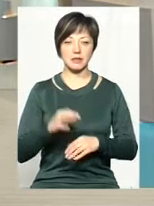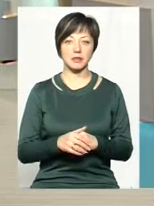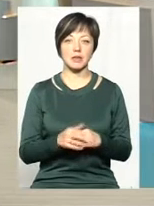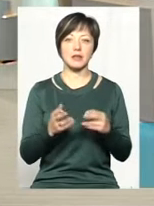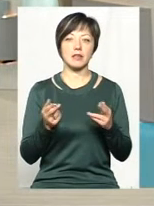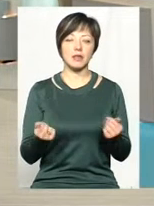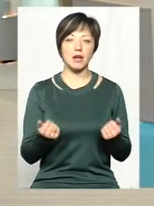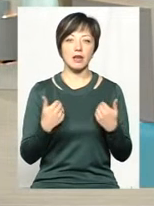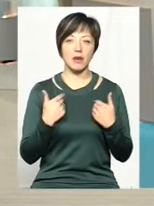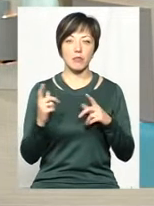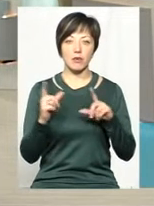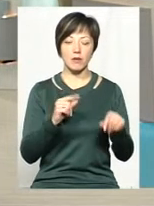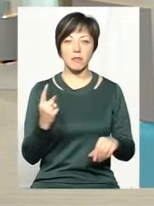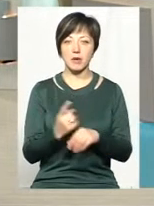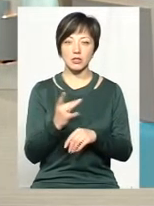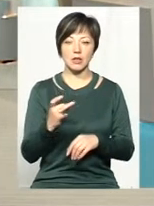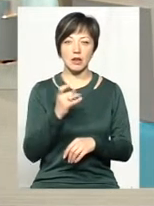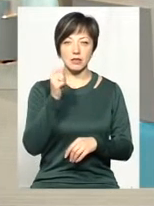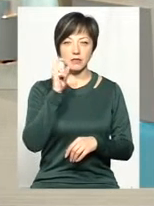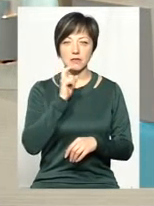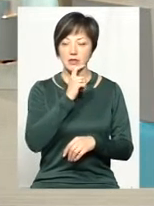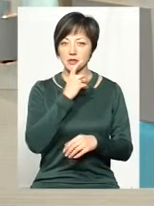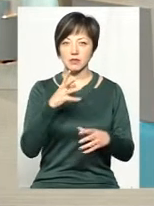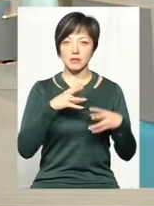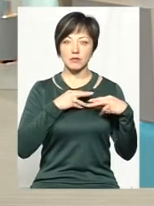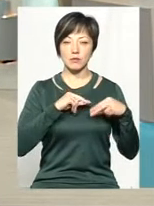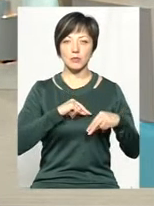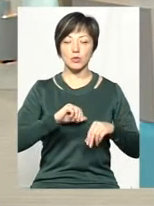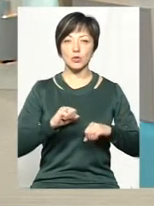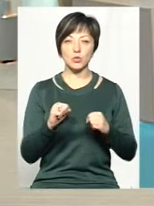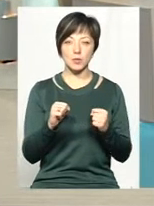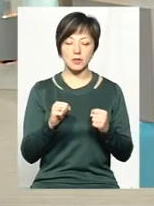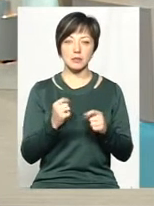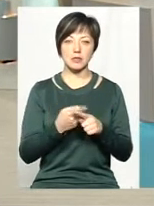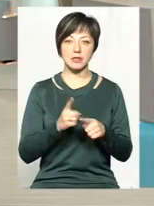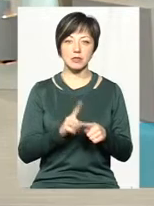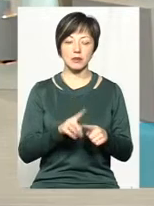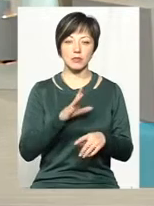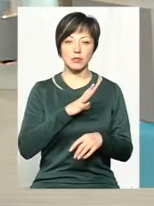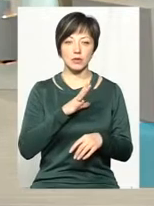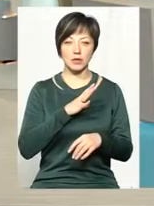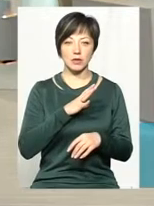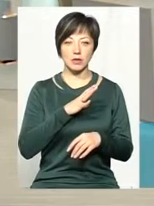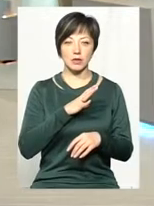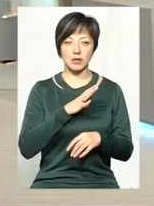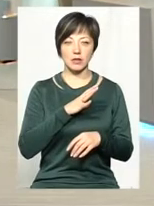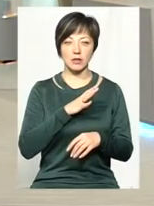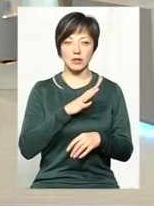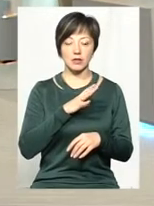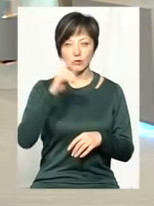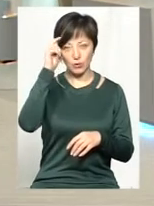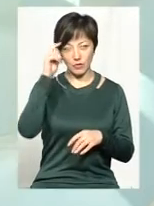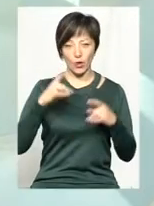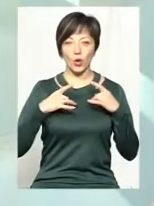Так, я поїхав перший раз з Вінниці зі своїми друзями. До речі, це було, у чоловіка був юбілей, 50 років,